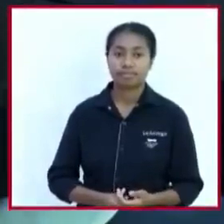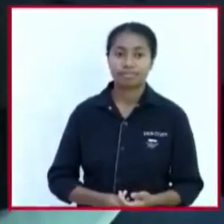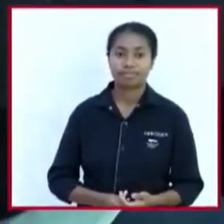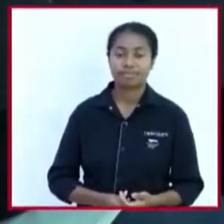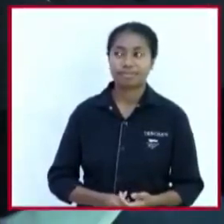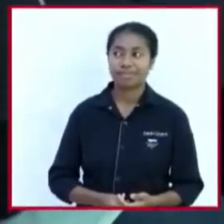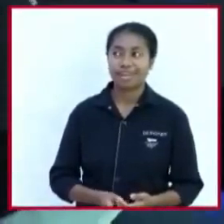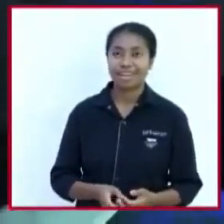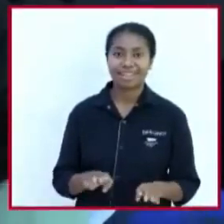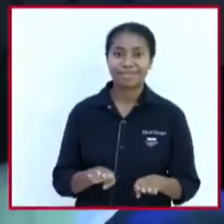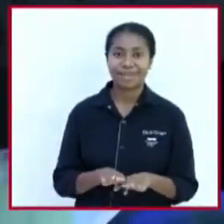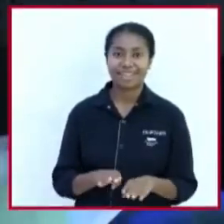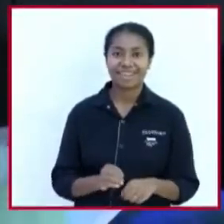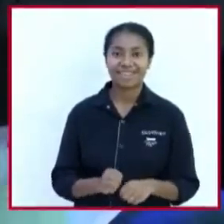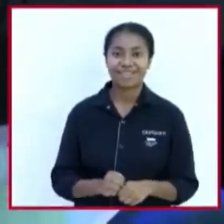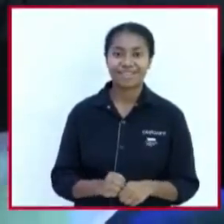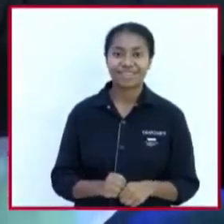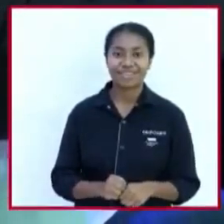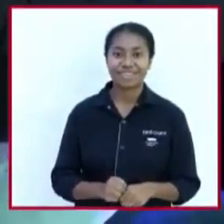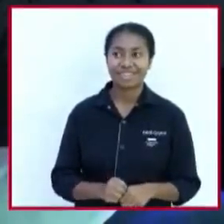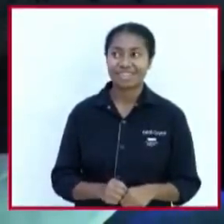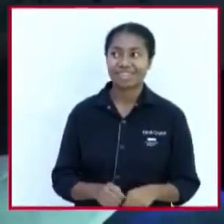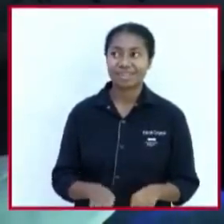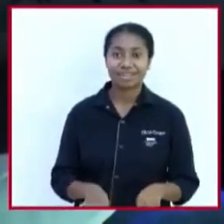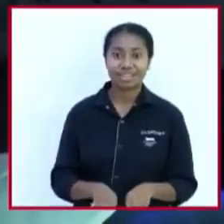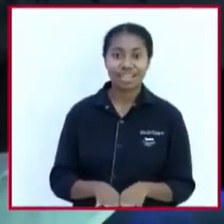in Hai